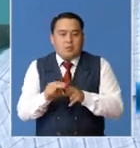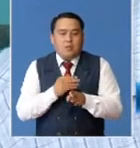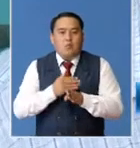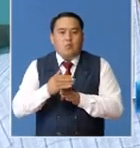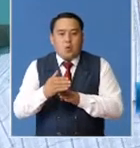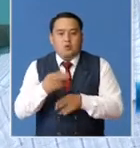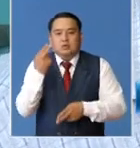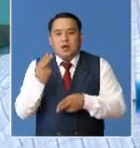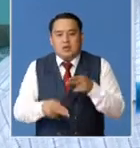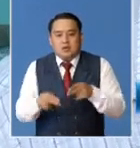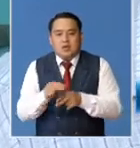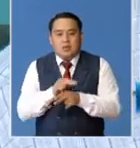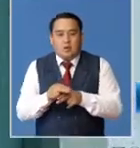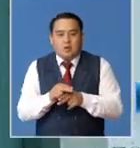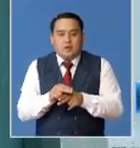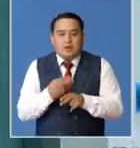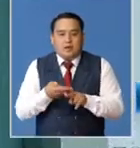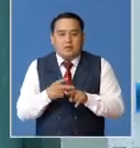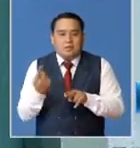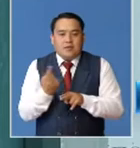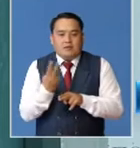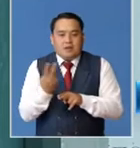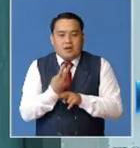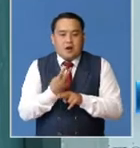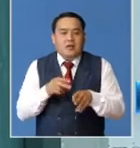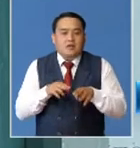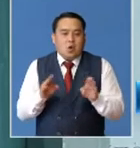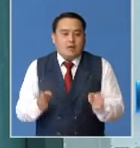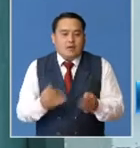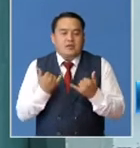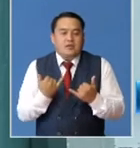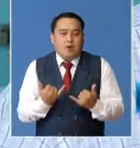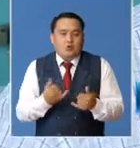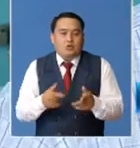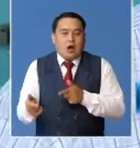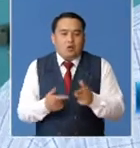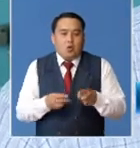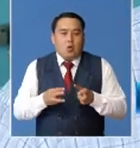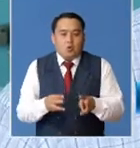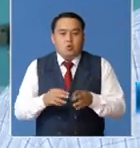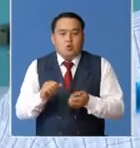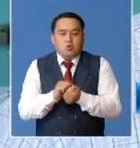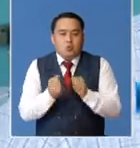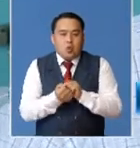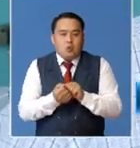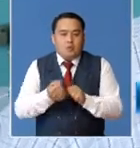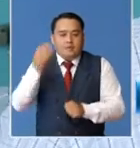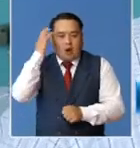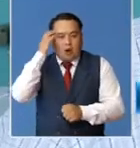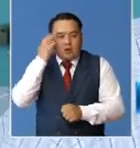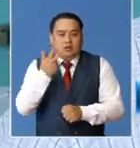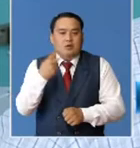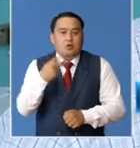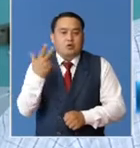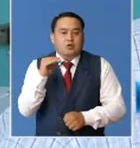позже по завершению ремонтов на этих первых котлах. На сегодняшний день, значит, заготовлено топливо на складах порядка 23